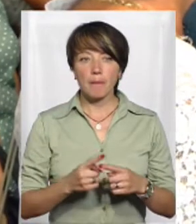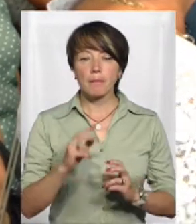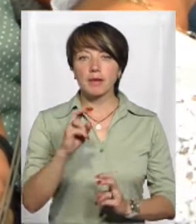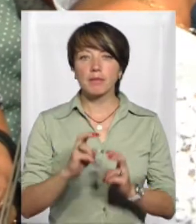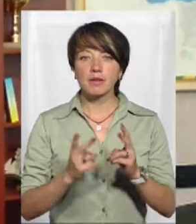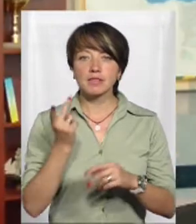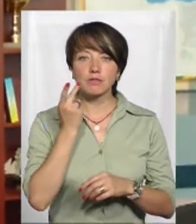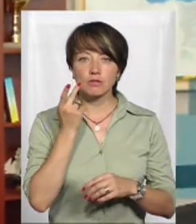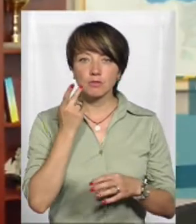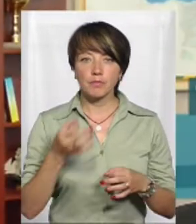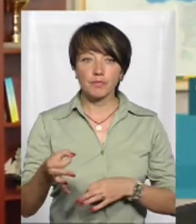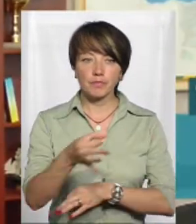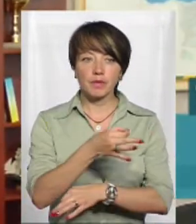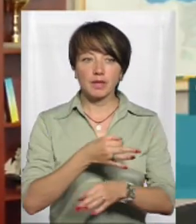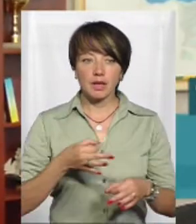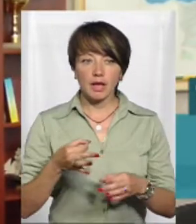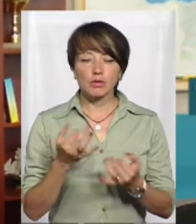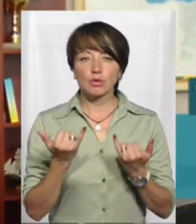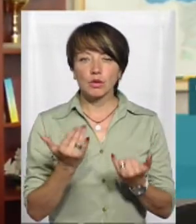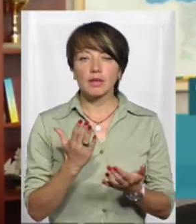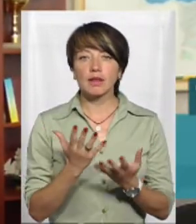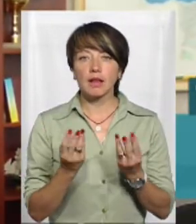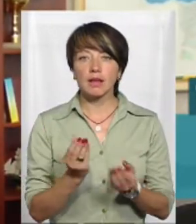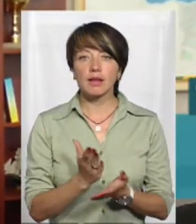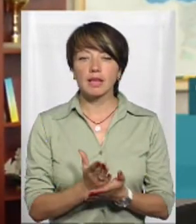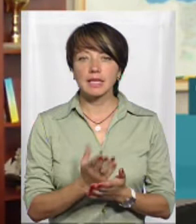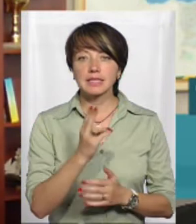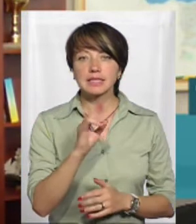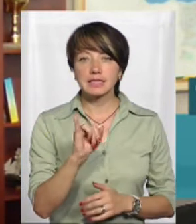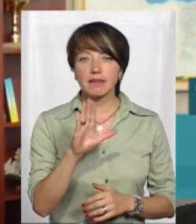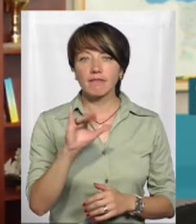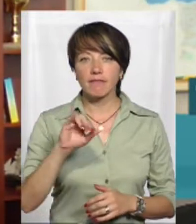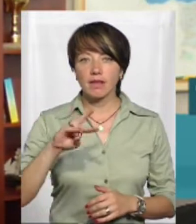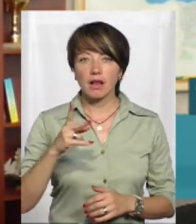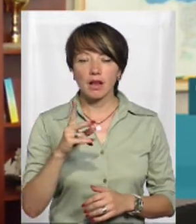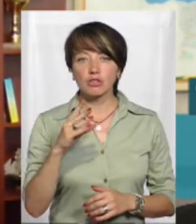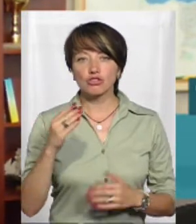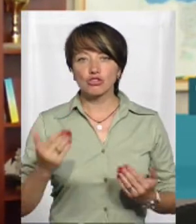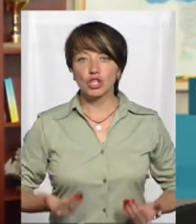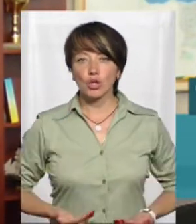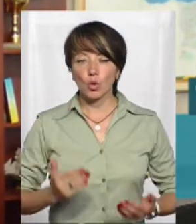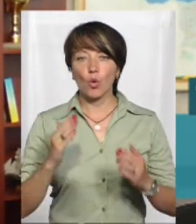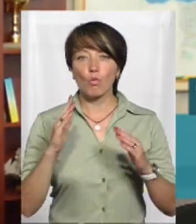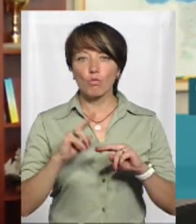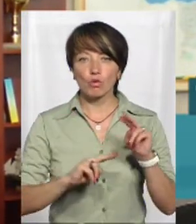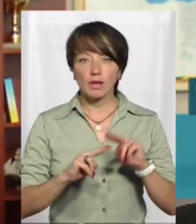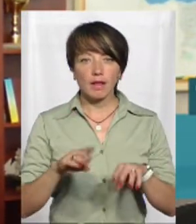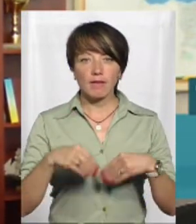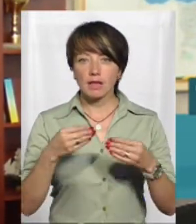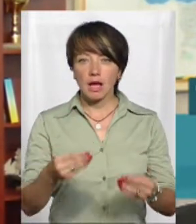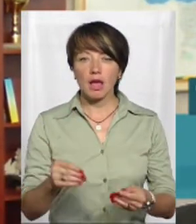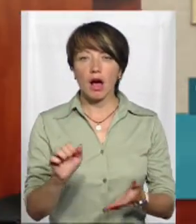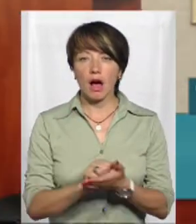ведуться переговори. На сьогоднішній день є яка проблема. Забудовник «Цивільний житлобуд» не віддає акти прийому передачі права